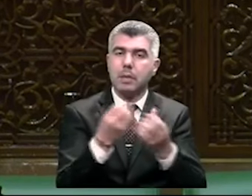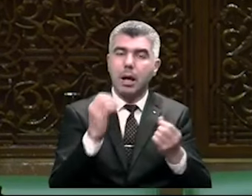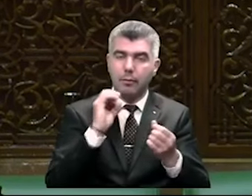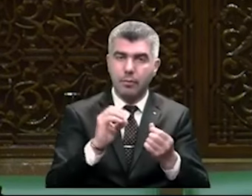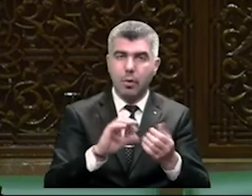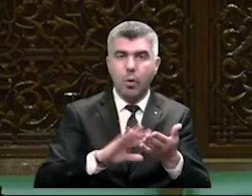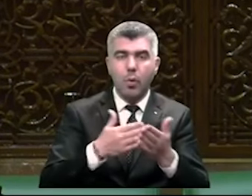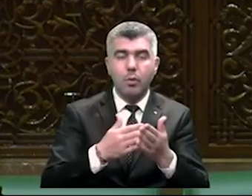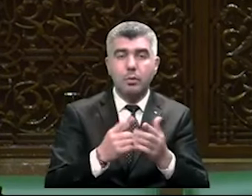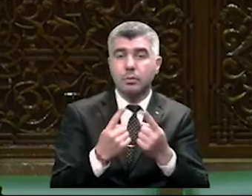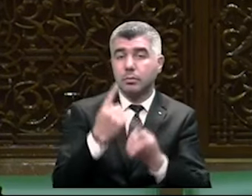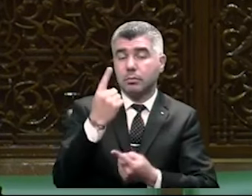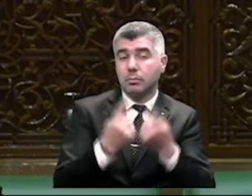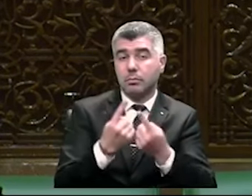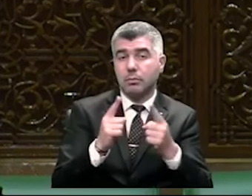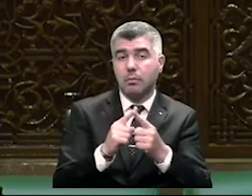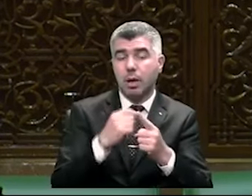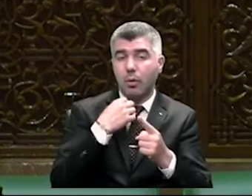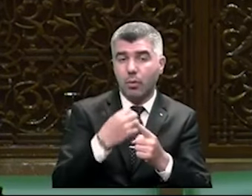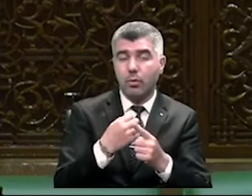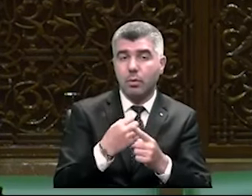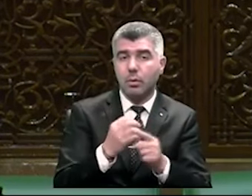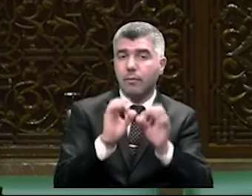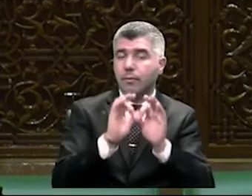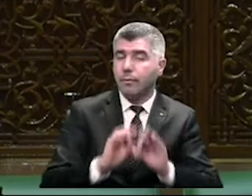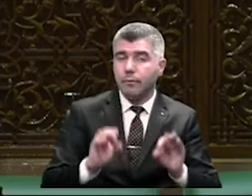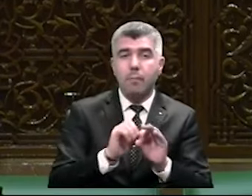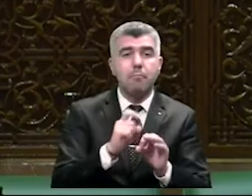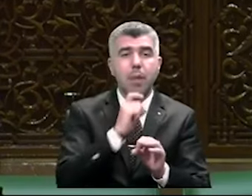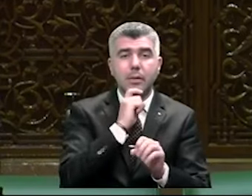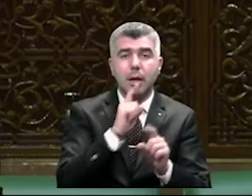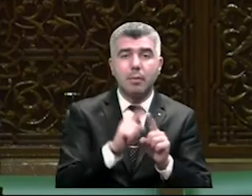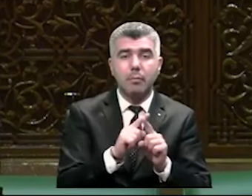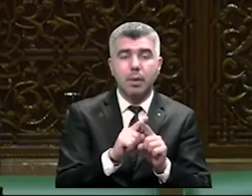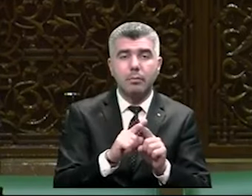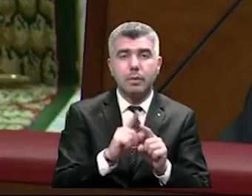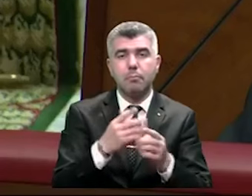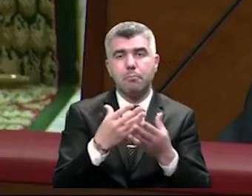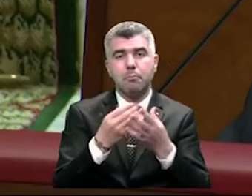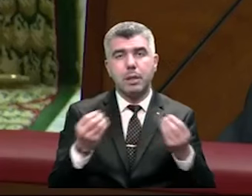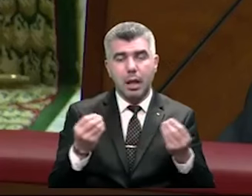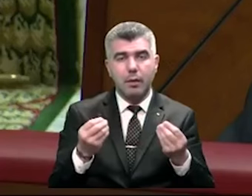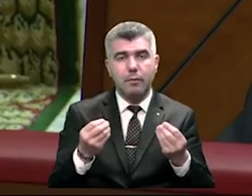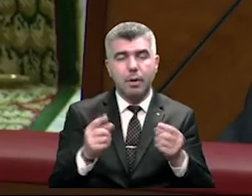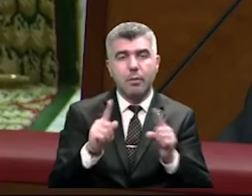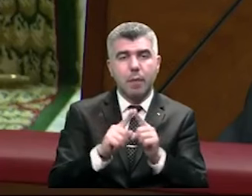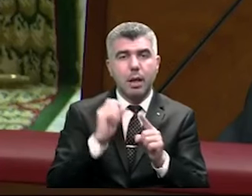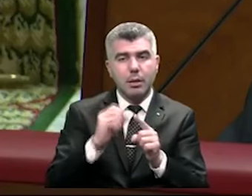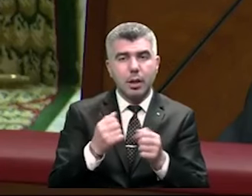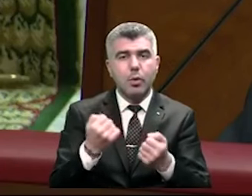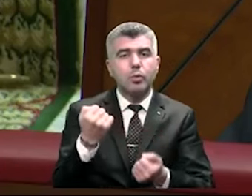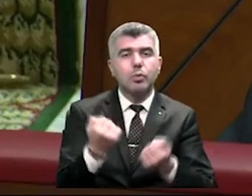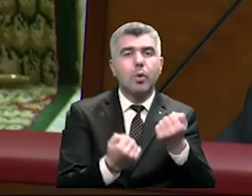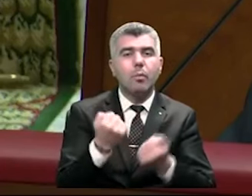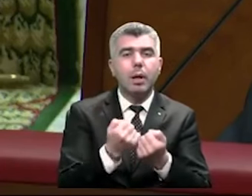يفتح الباب على مصرعيه امام المظاهر التي لا تزال تسيء الى سمعه المملكه كانتشار عدد من سماسره السيارات